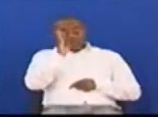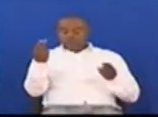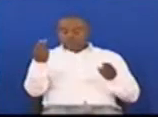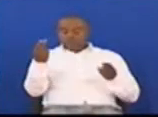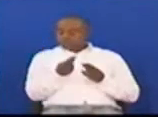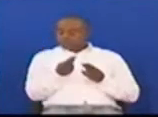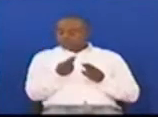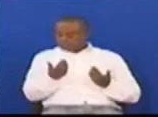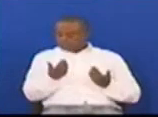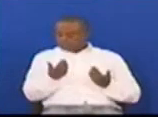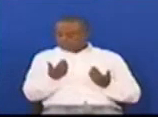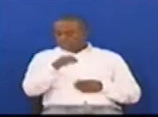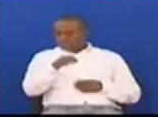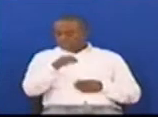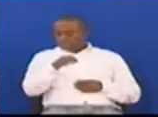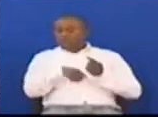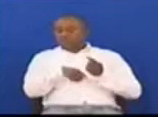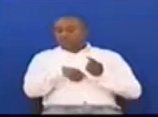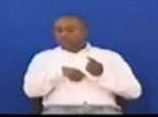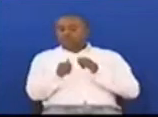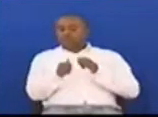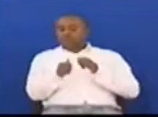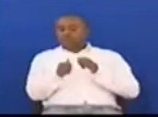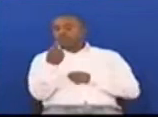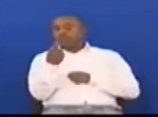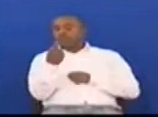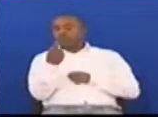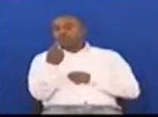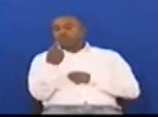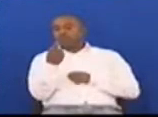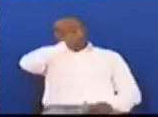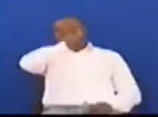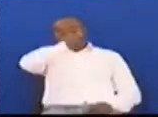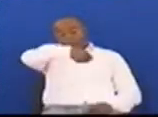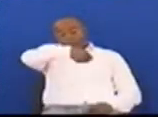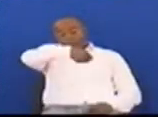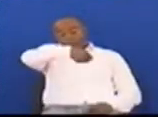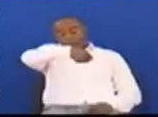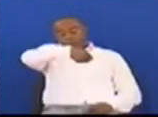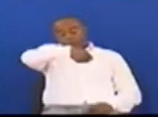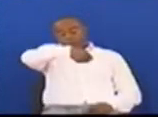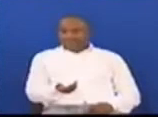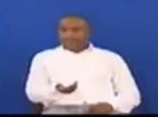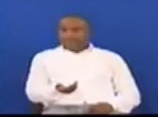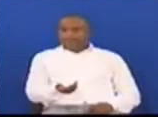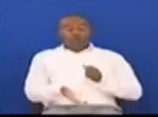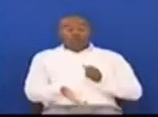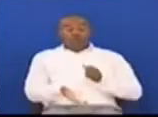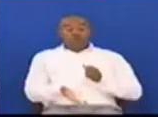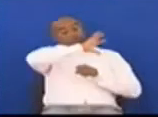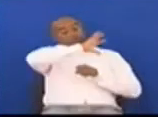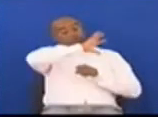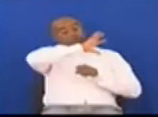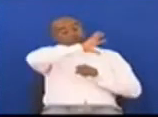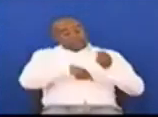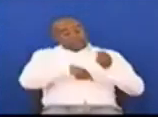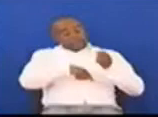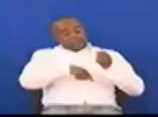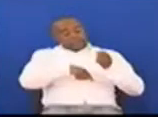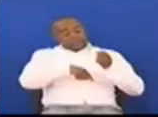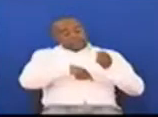bunge letu hili la 11. Pongezi sana. Na nawapongeza na wasaidizi wake kule Wizara ya